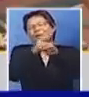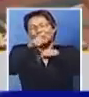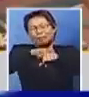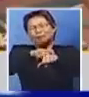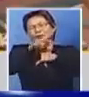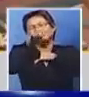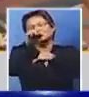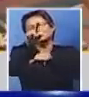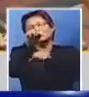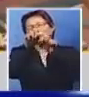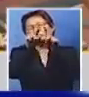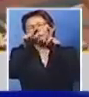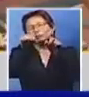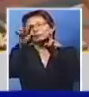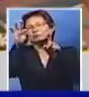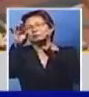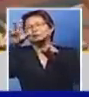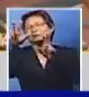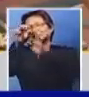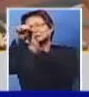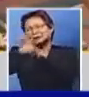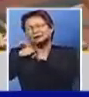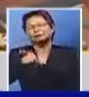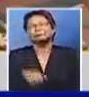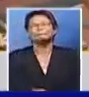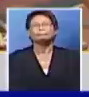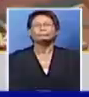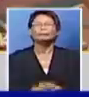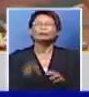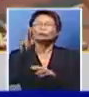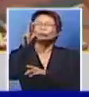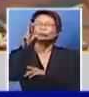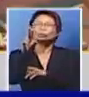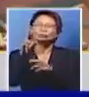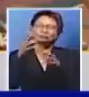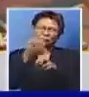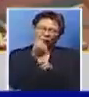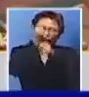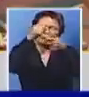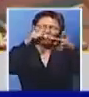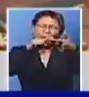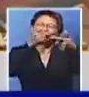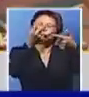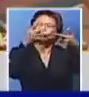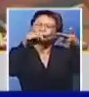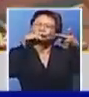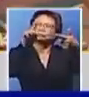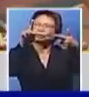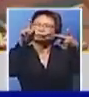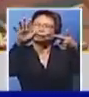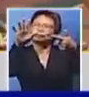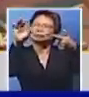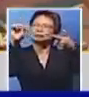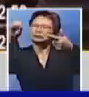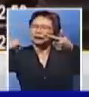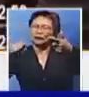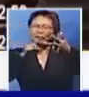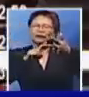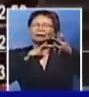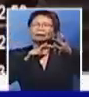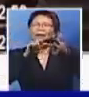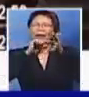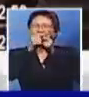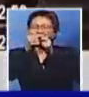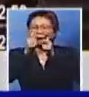masa 11.93 saat. Rizwan pula meraih perak dengan masa 12.15 saat manakala